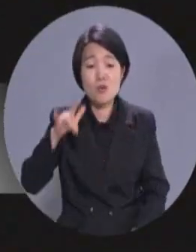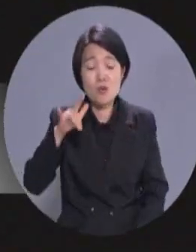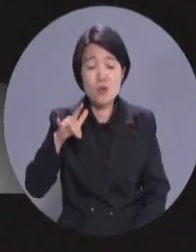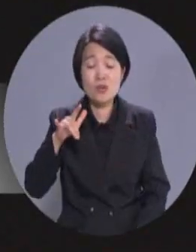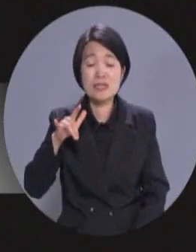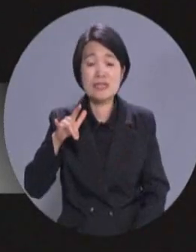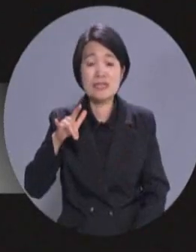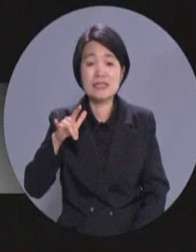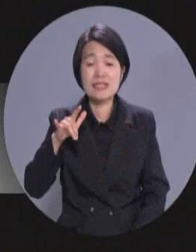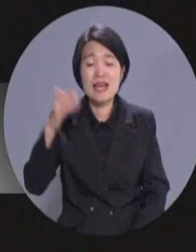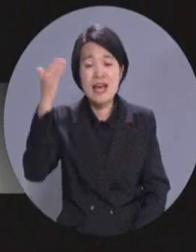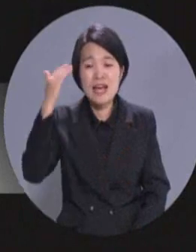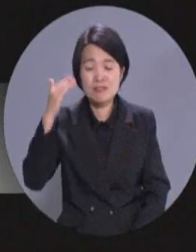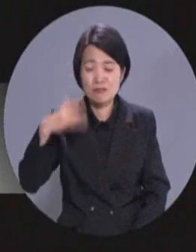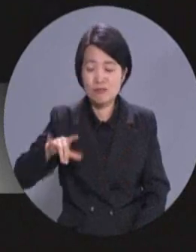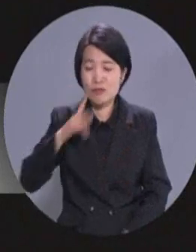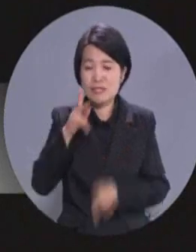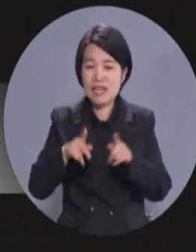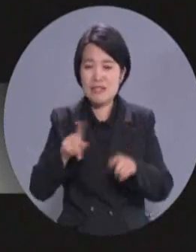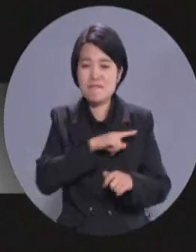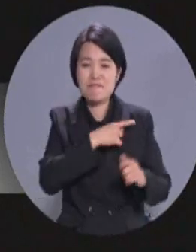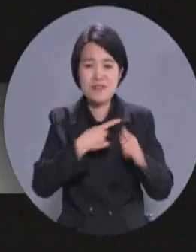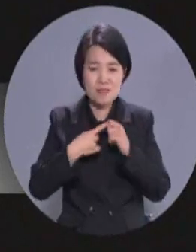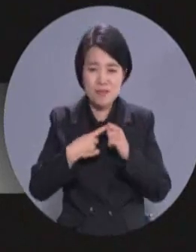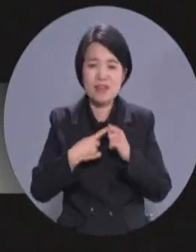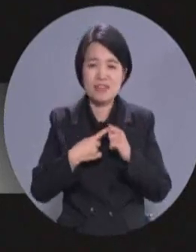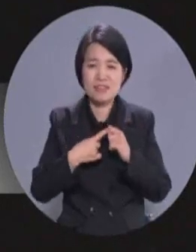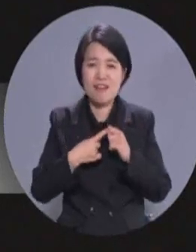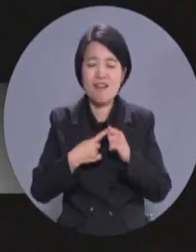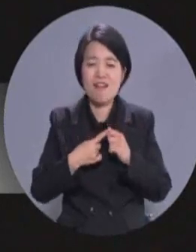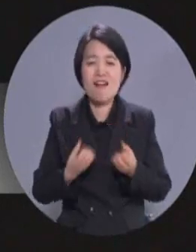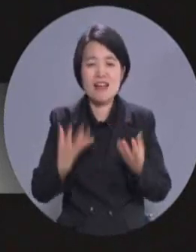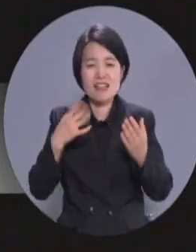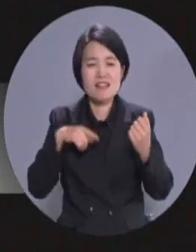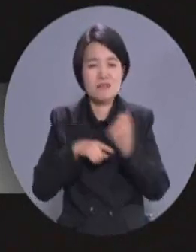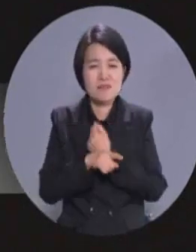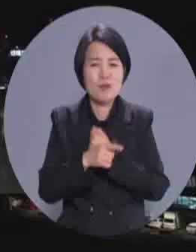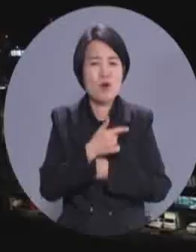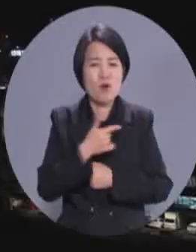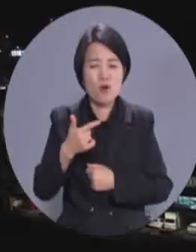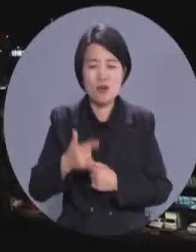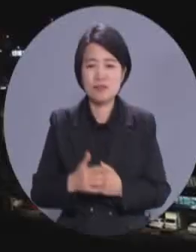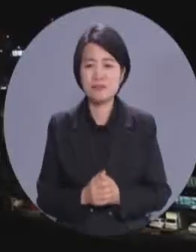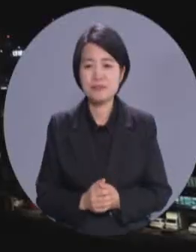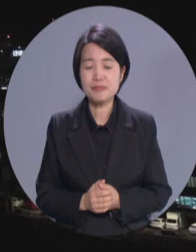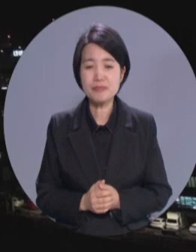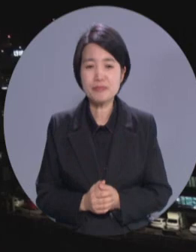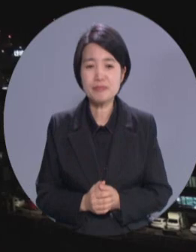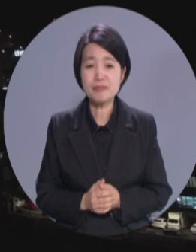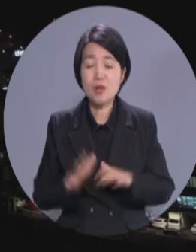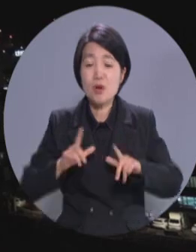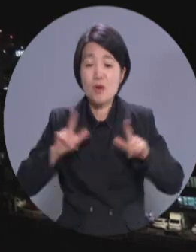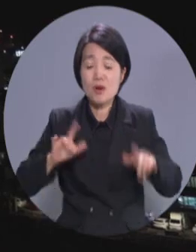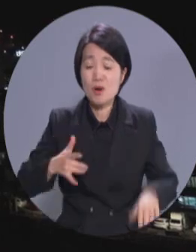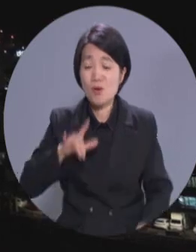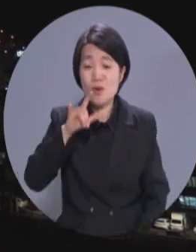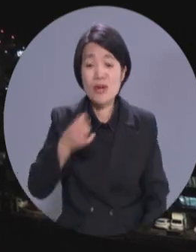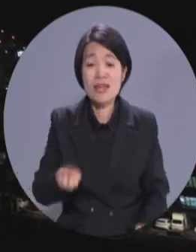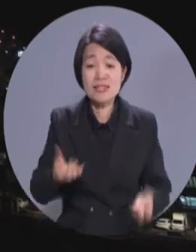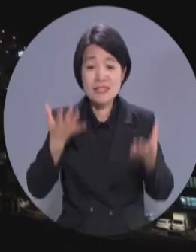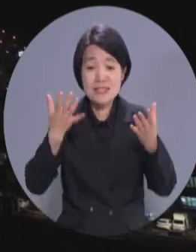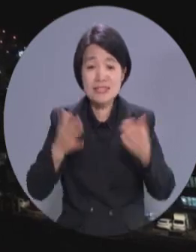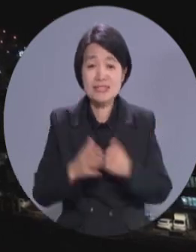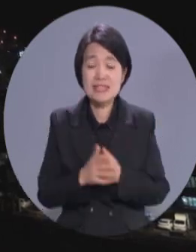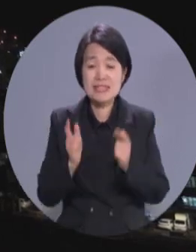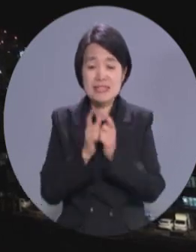드론쇼는 대한민국 드론산업 1번지라는 점에서 그 의미가 남다릅니다 특히 올해고 드론쇼는